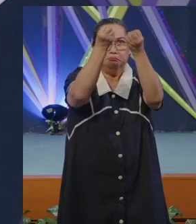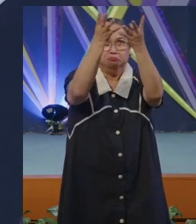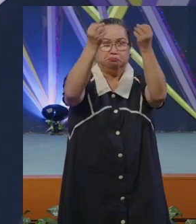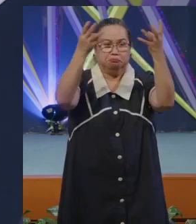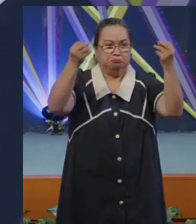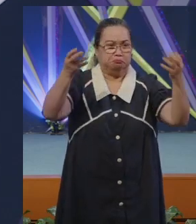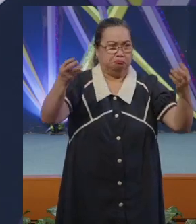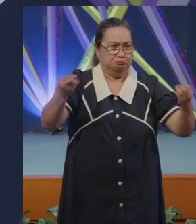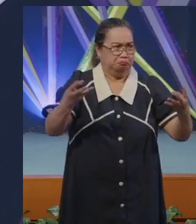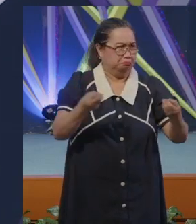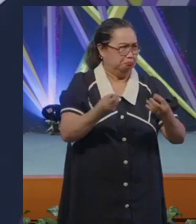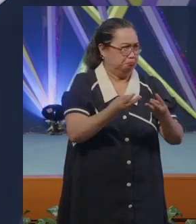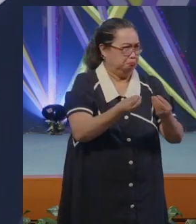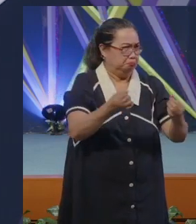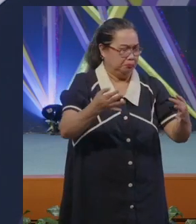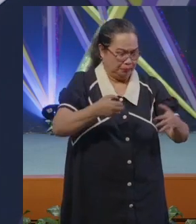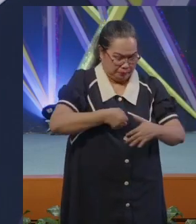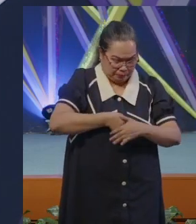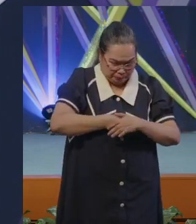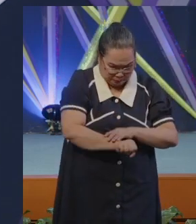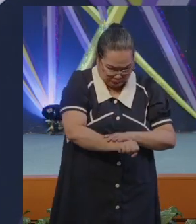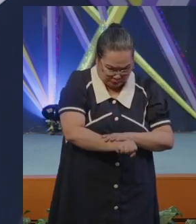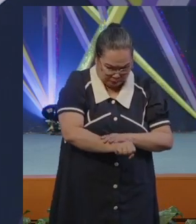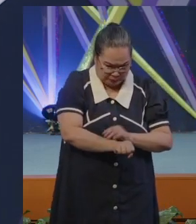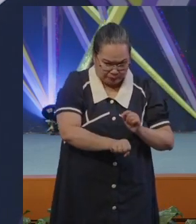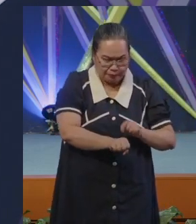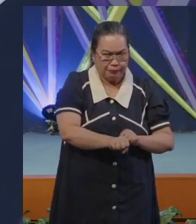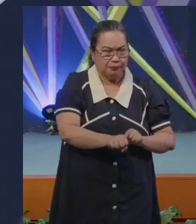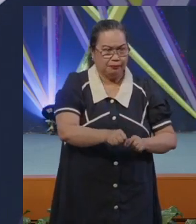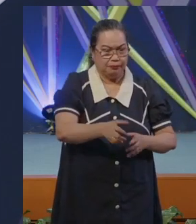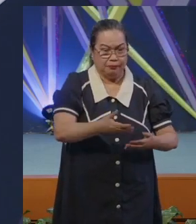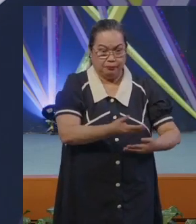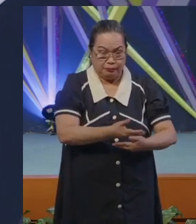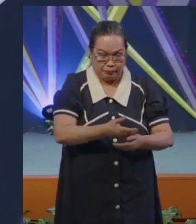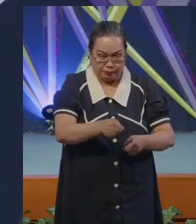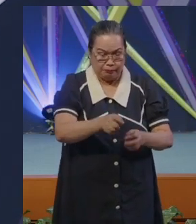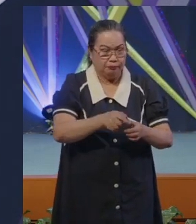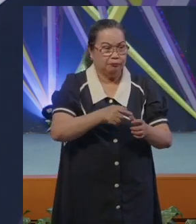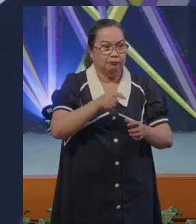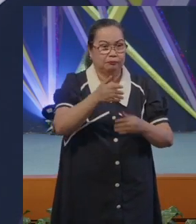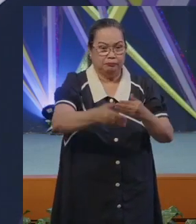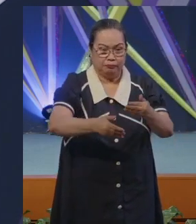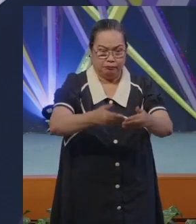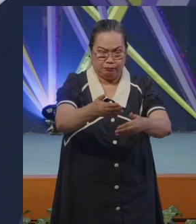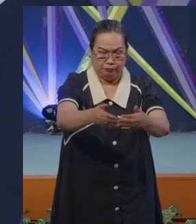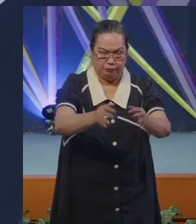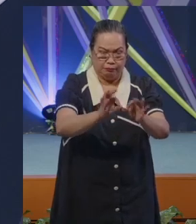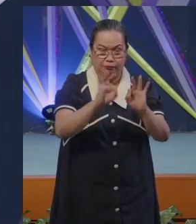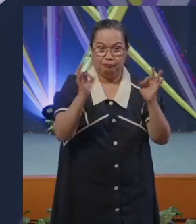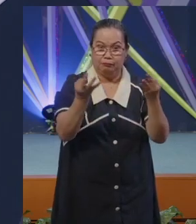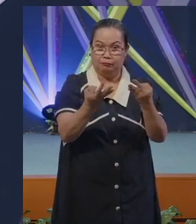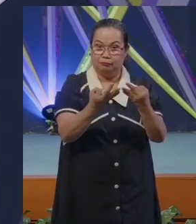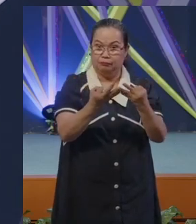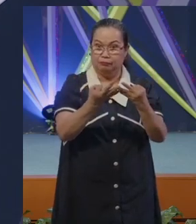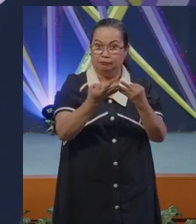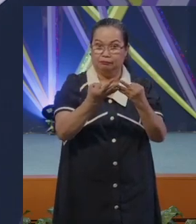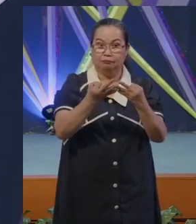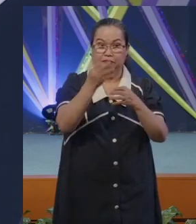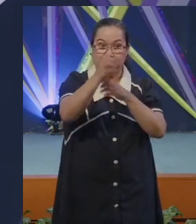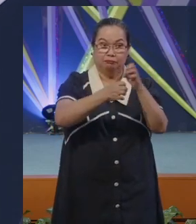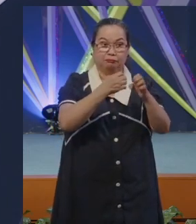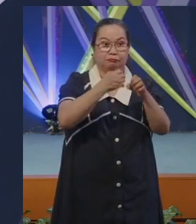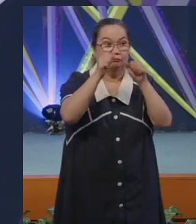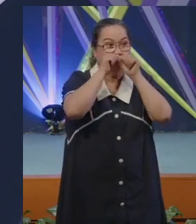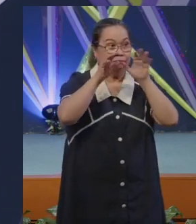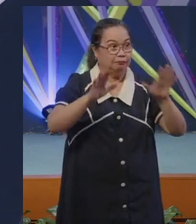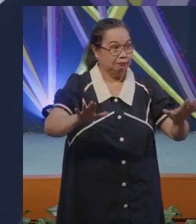ng kanyang offspring, in you shall all the families of the earth be blessed.